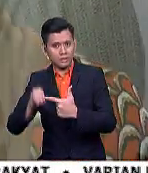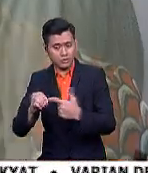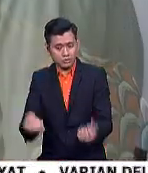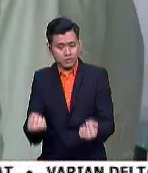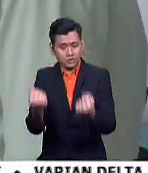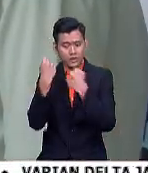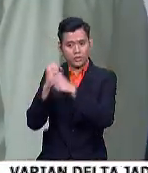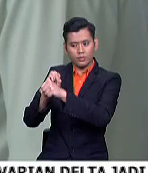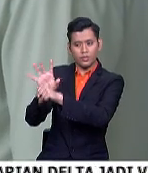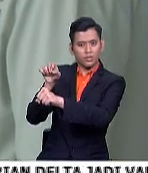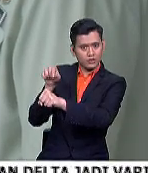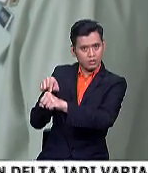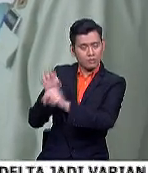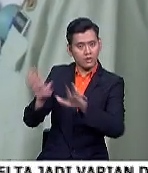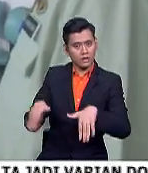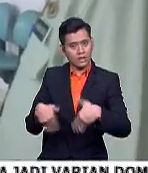sendiri.